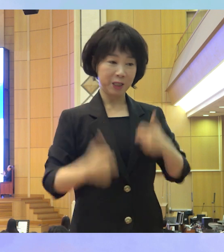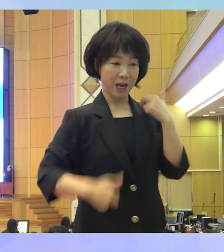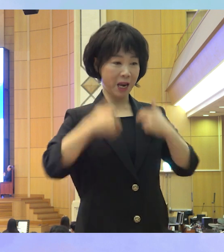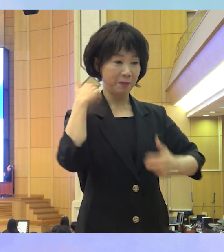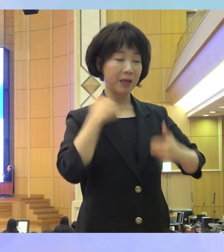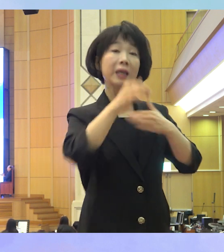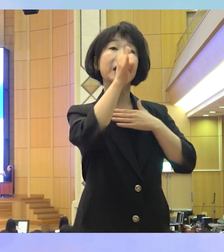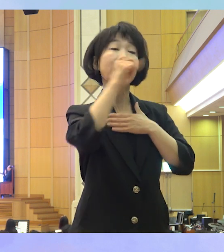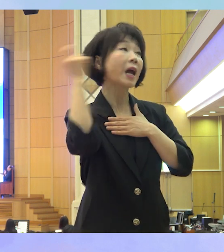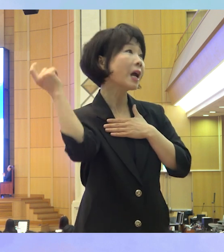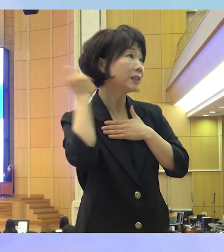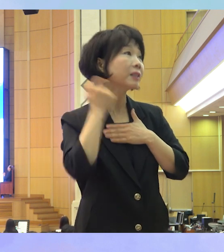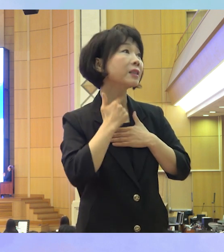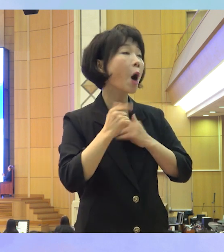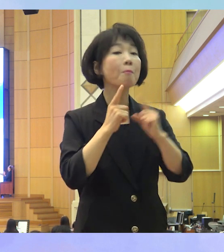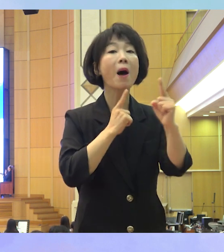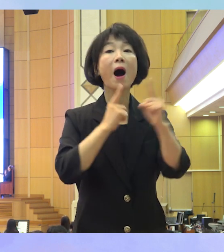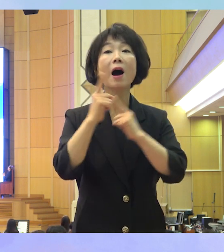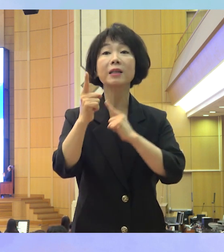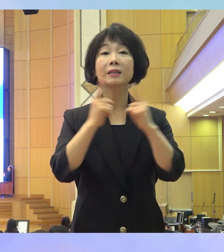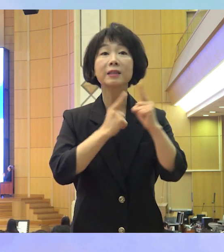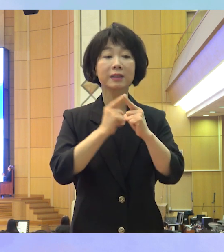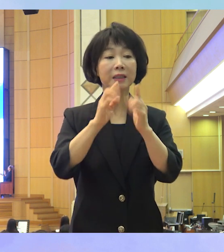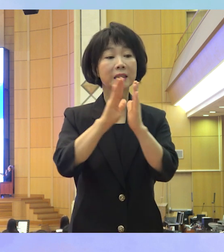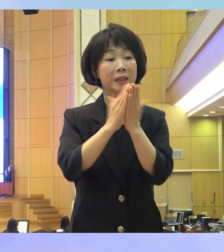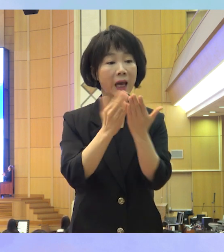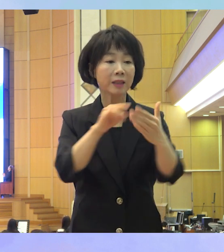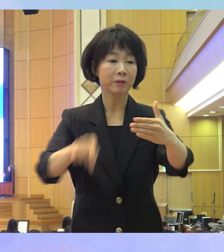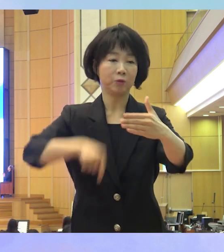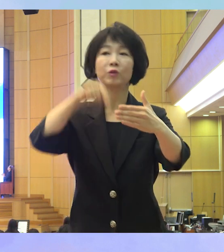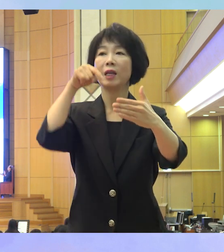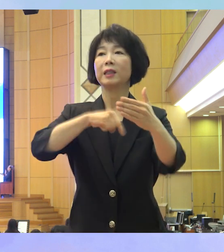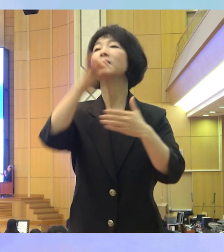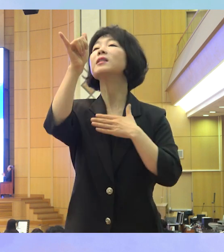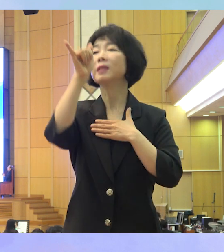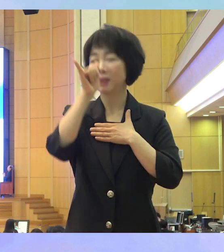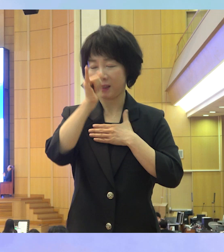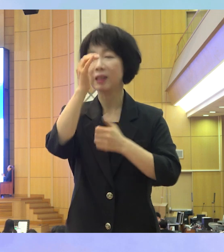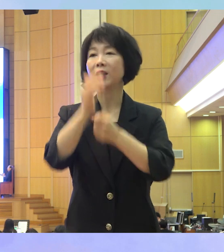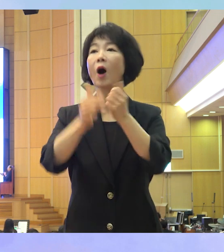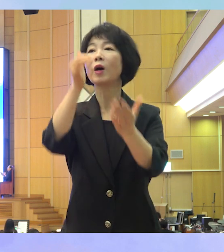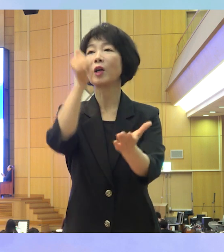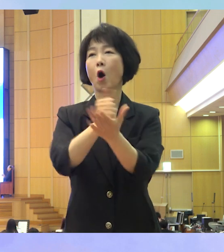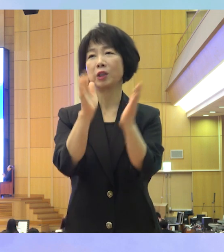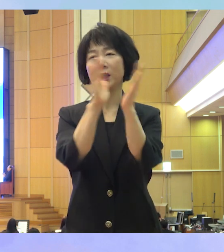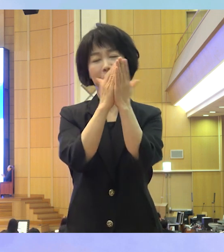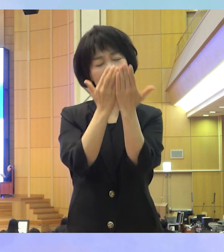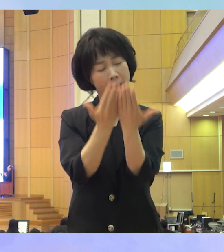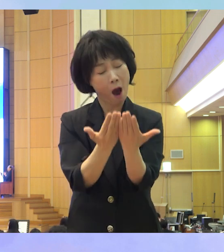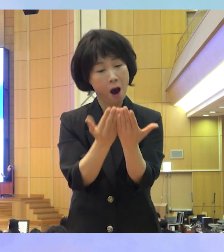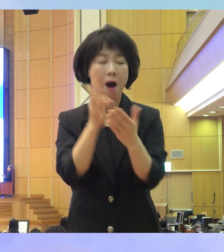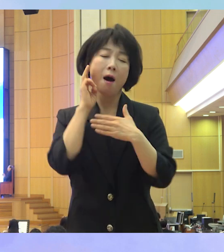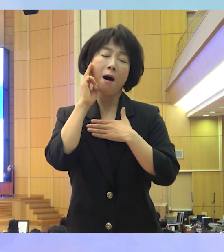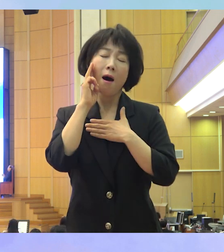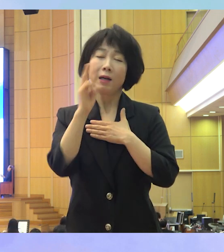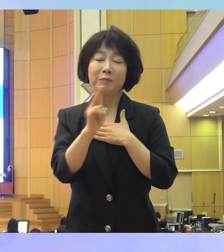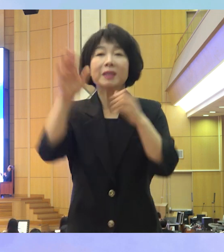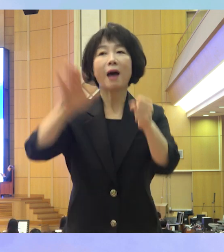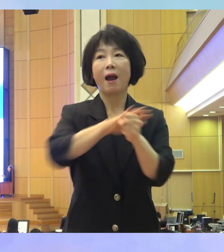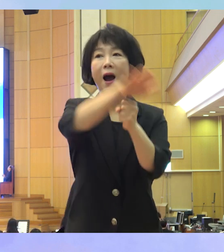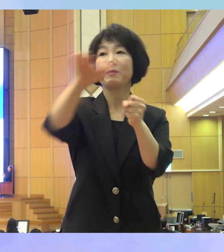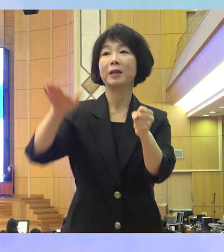들려주시던 재미있게 듣던 말 이 책 중에 있으니 이 성 찬양합니다. 귀하고